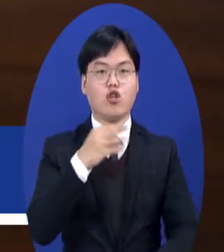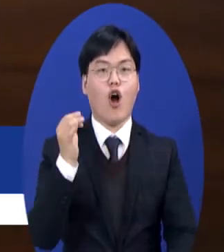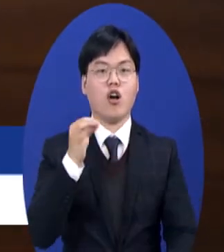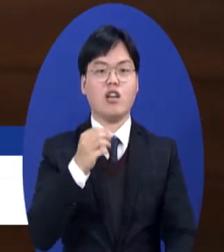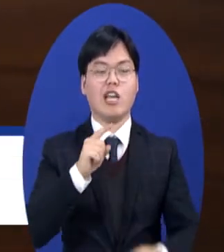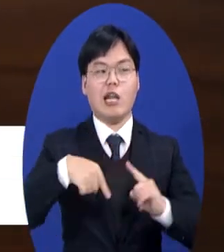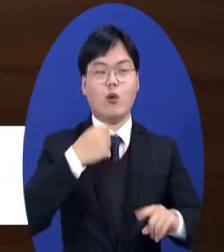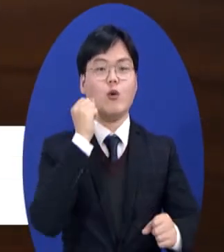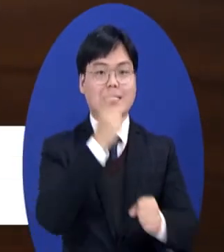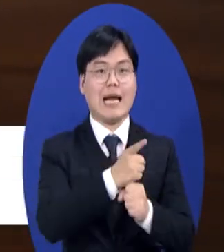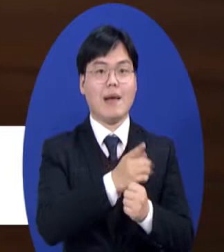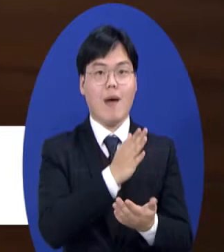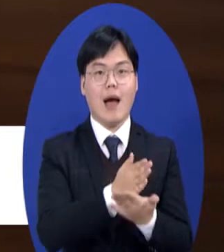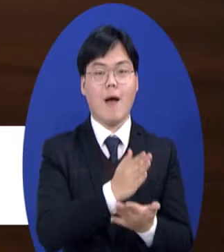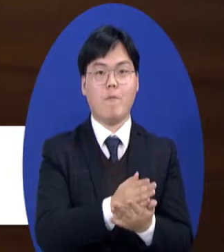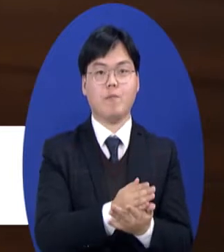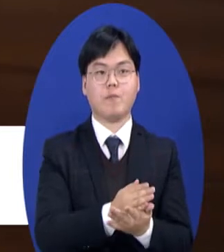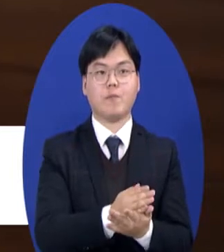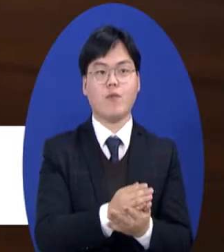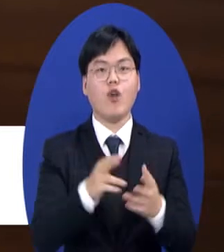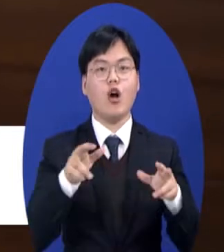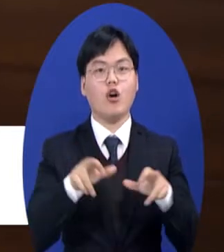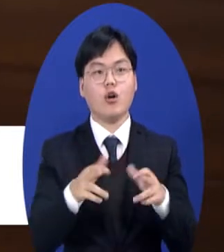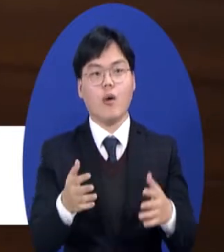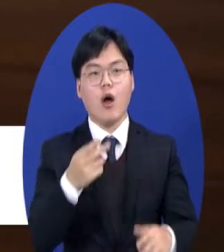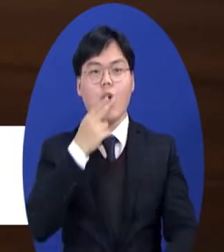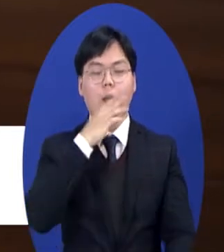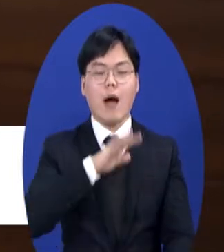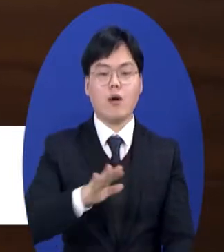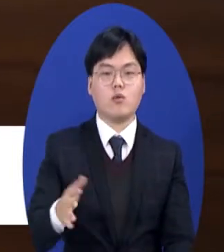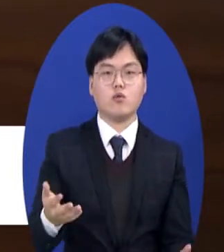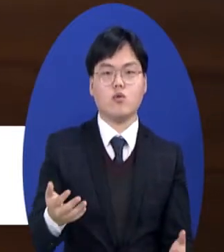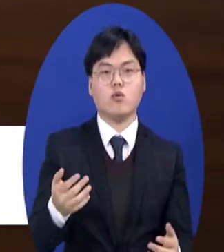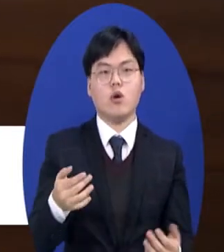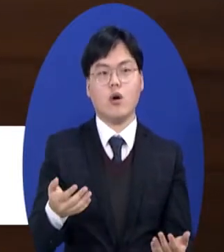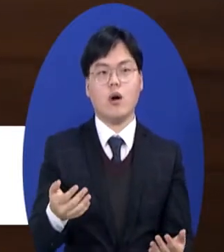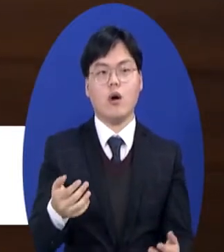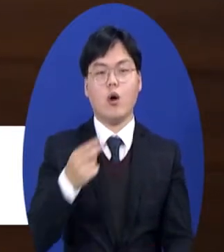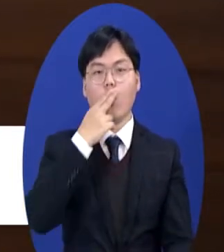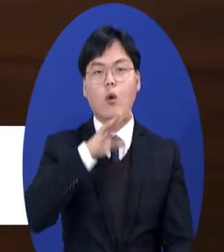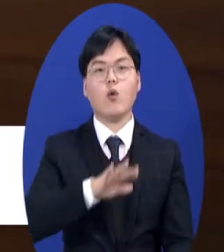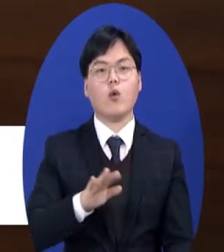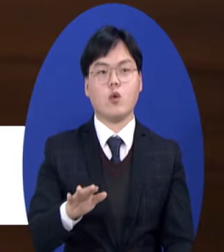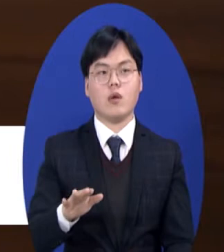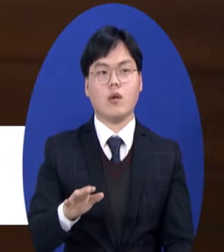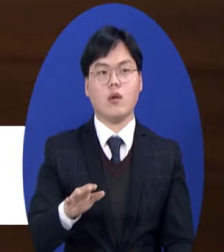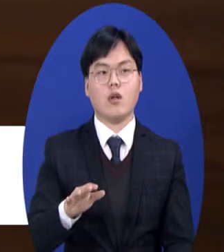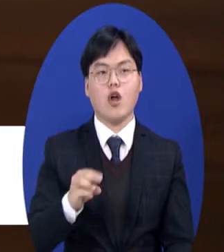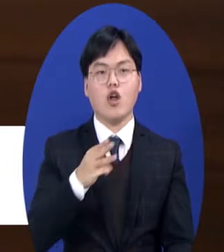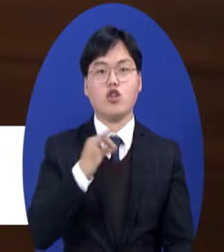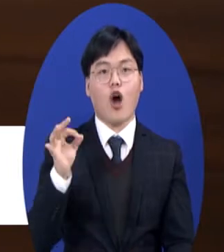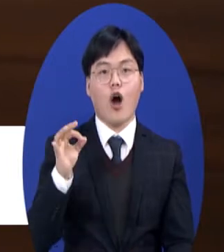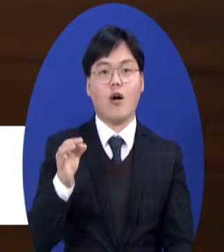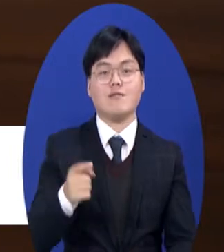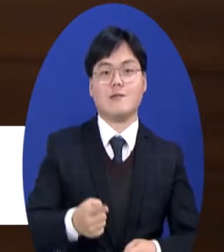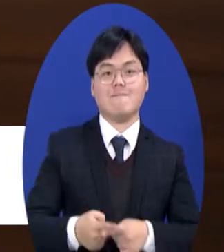Тэгэхээр энэ зорилттой бүлгийн буюу энэ бага насны хүүхдүүдэд одоо хамруулах тоог